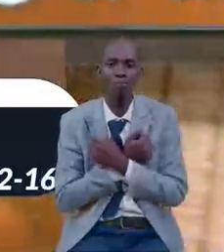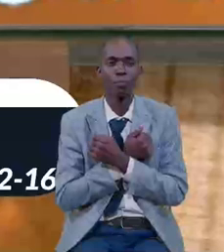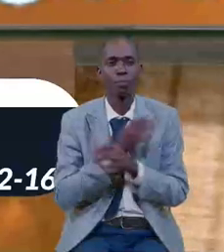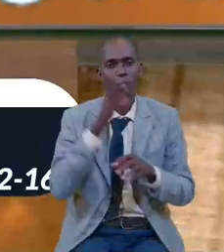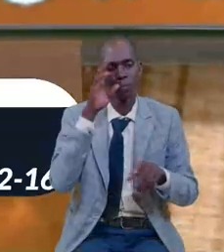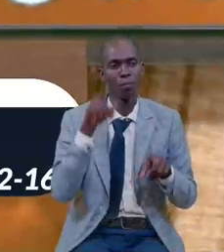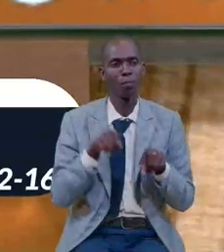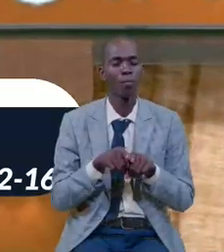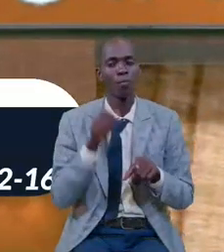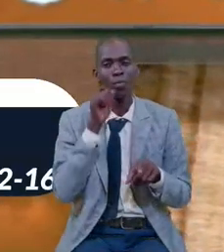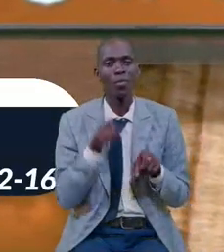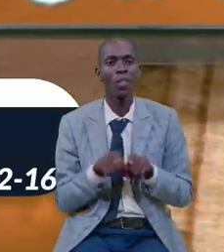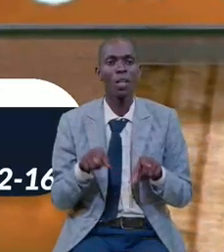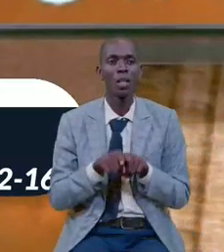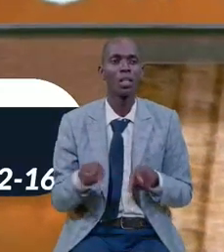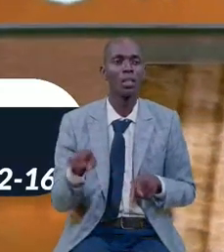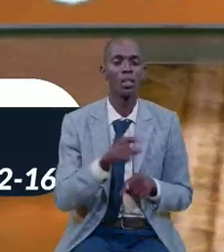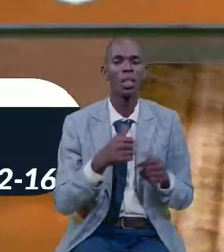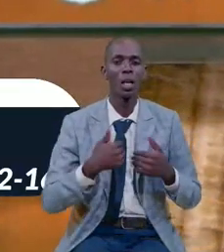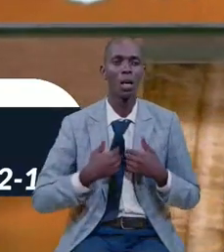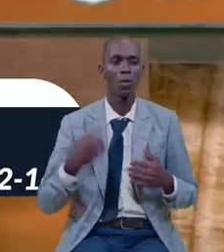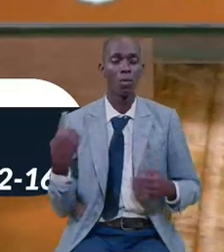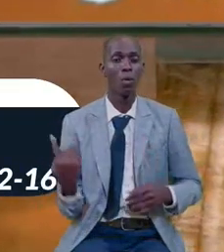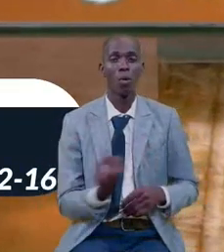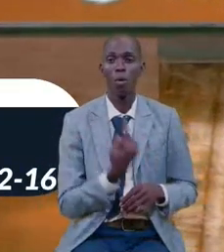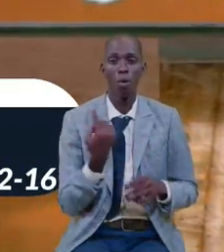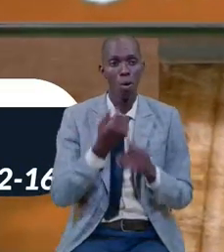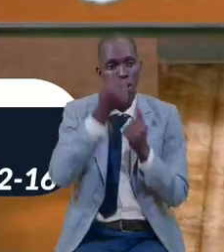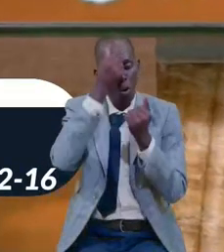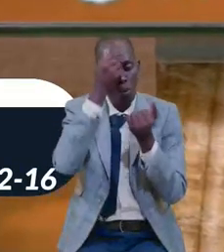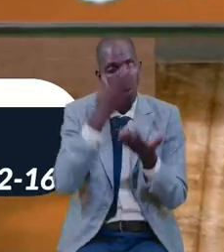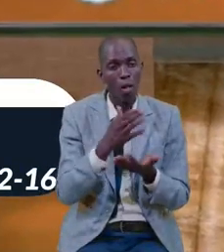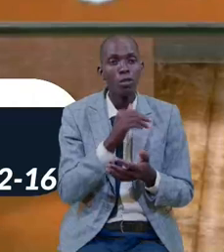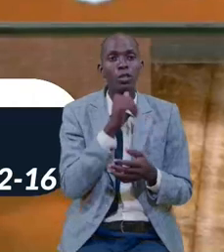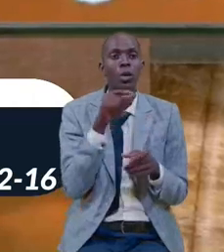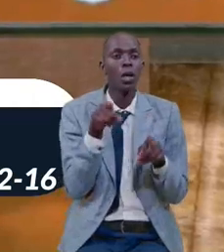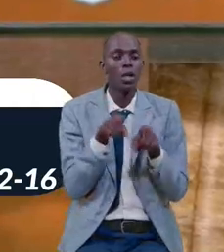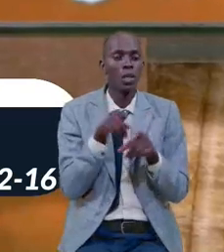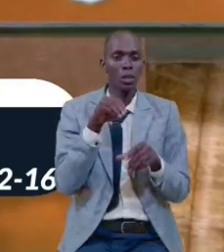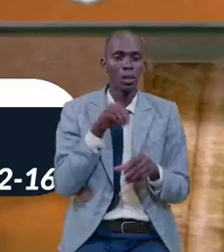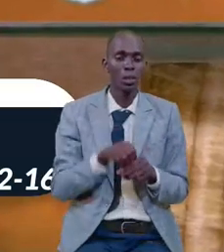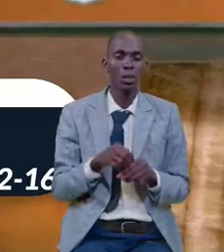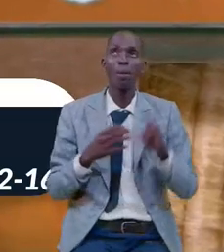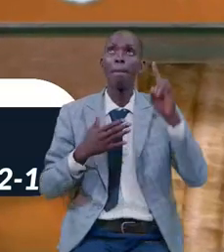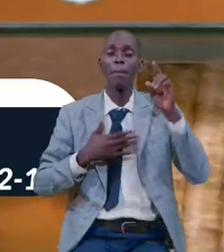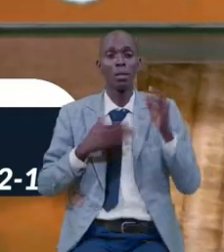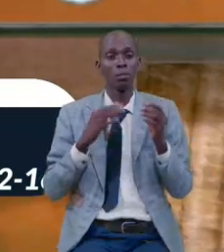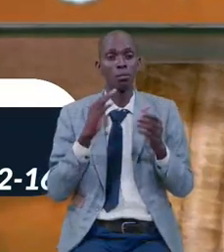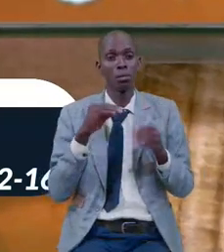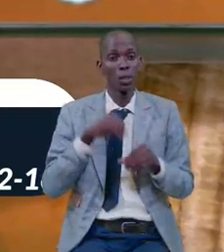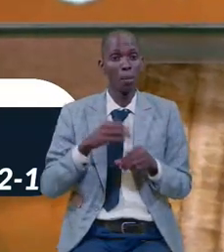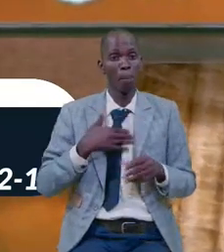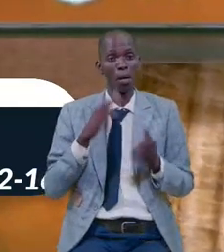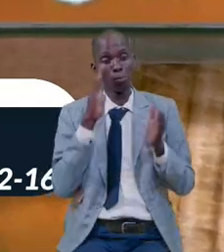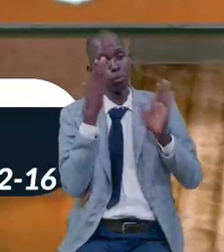Philippiens 2, verset 12. Ainsi, mes bien-aimés, comme vous avez toujours obéi,